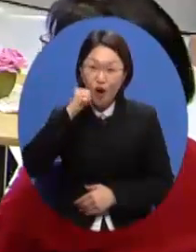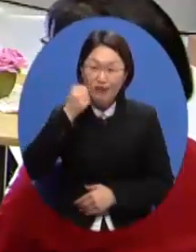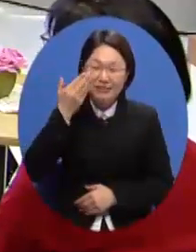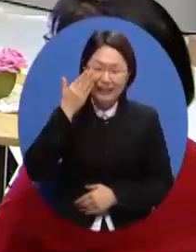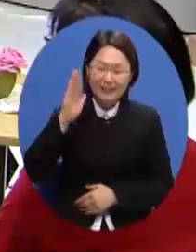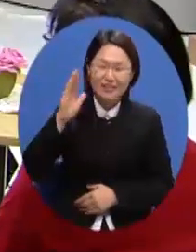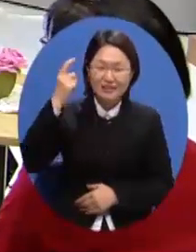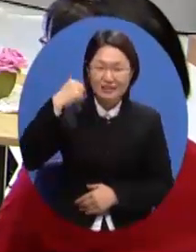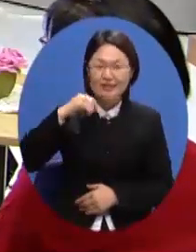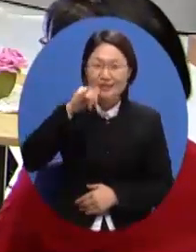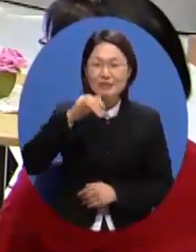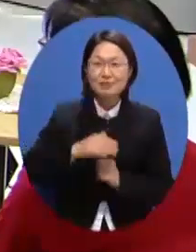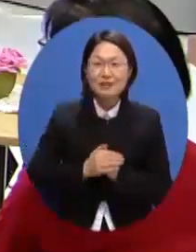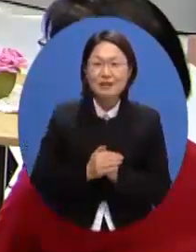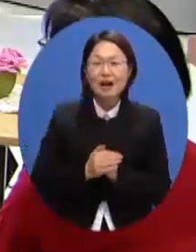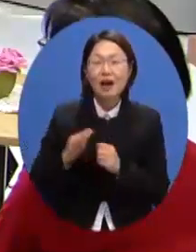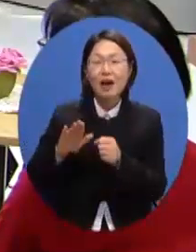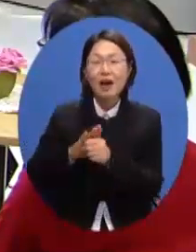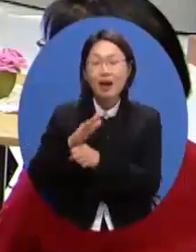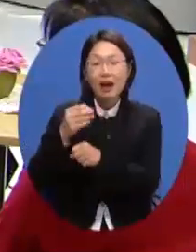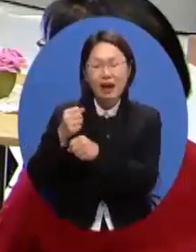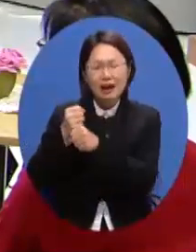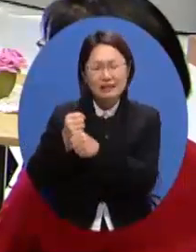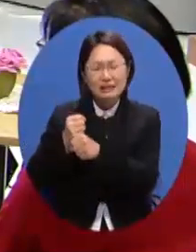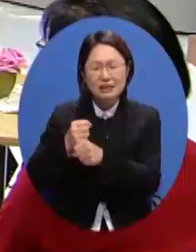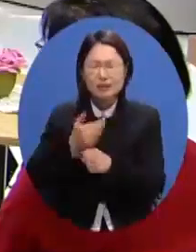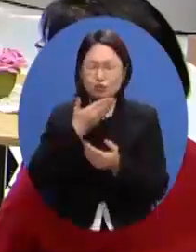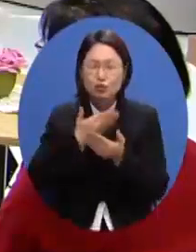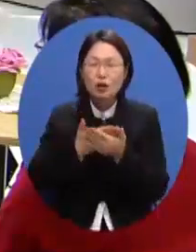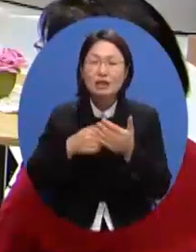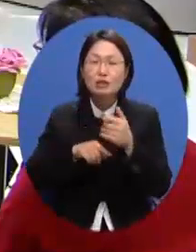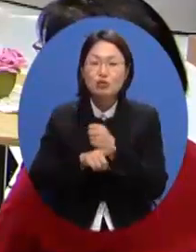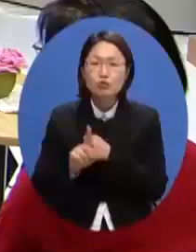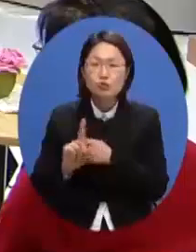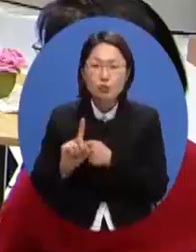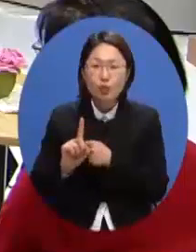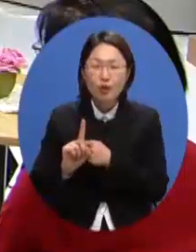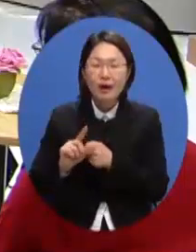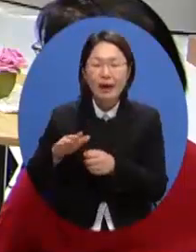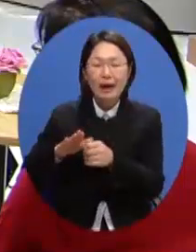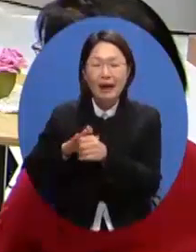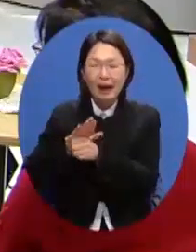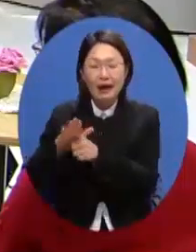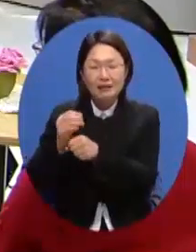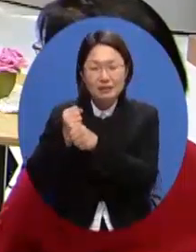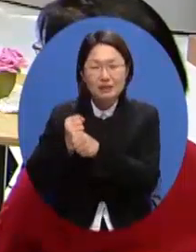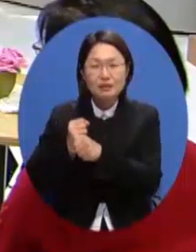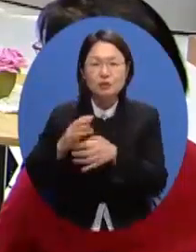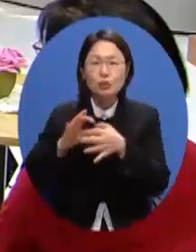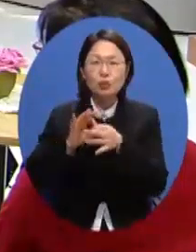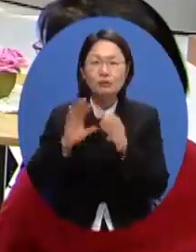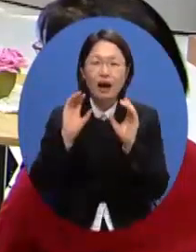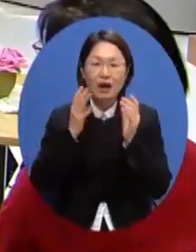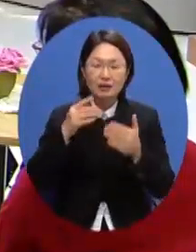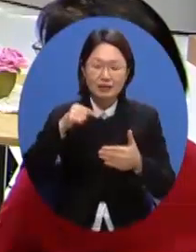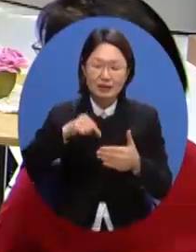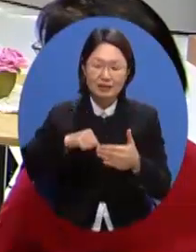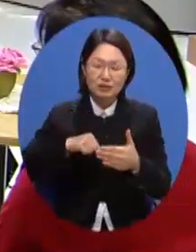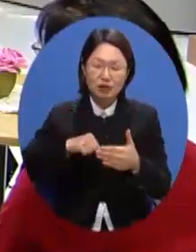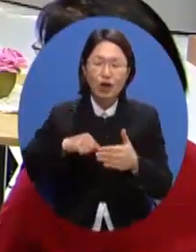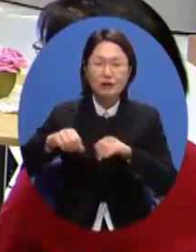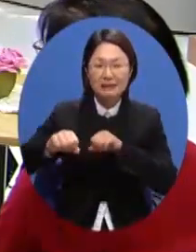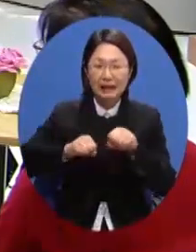느껴져요. 네. 애착이 중요한 이유는요. 이 애착을 통해서 아이들이 내적